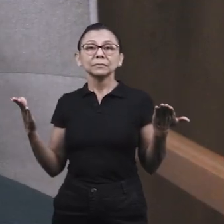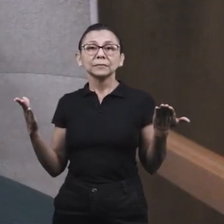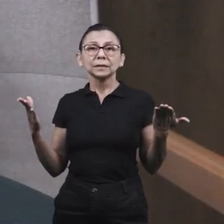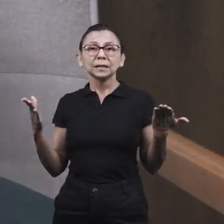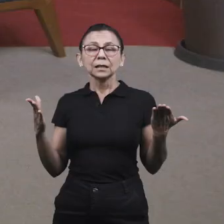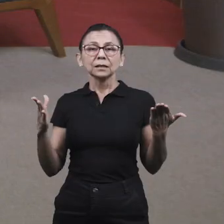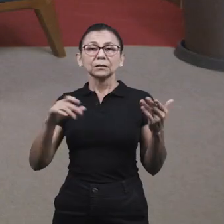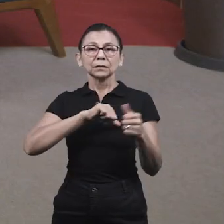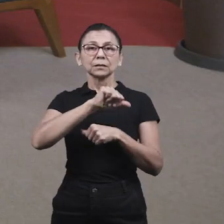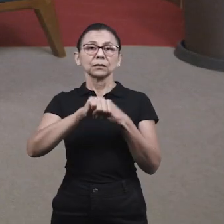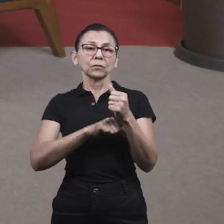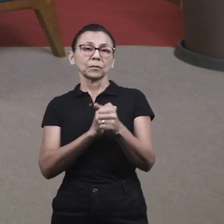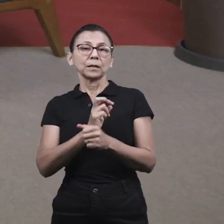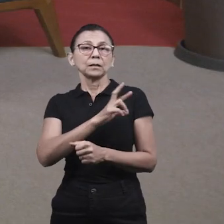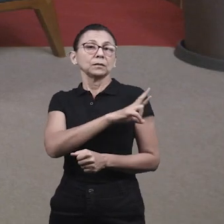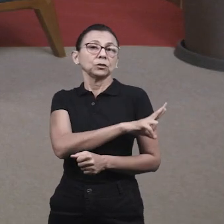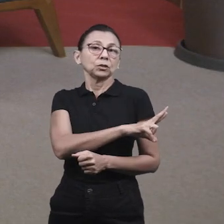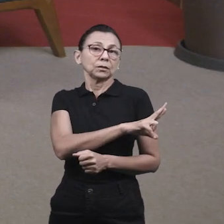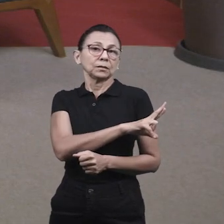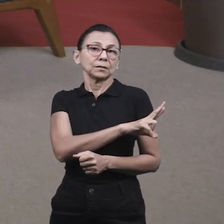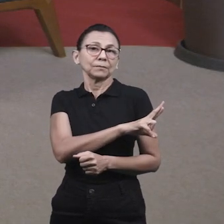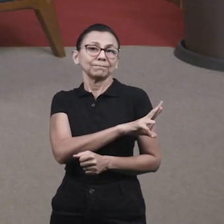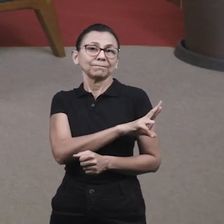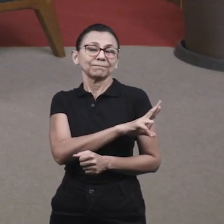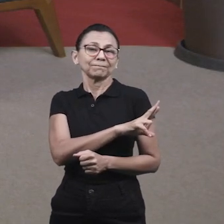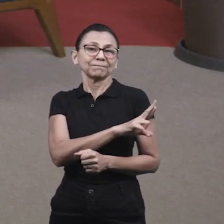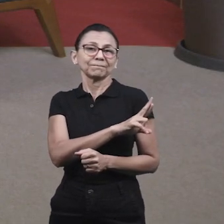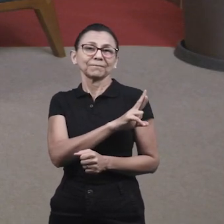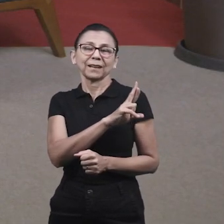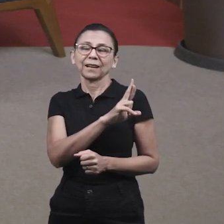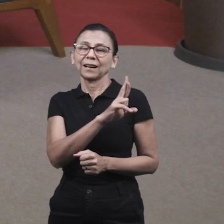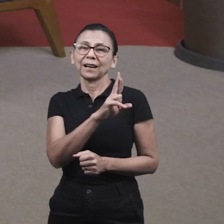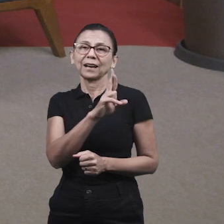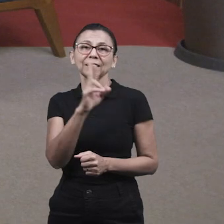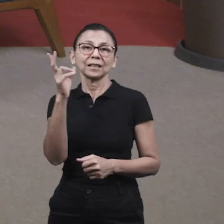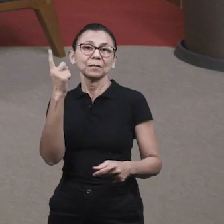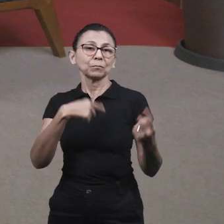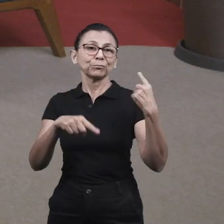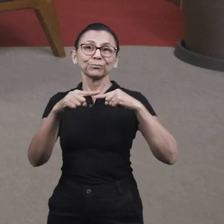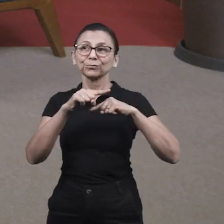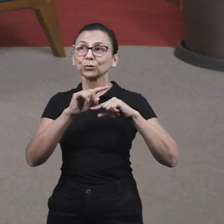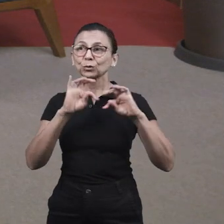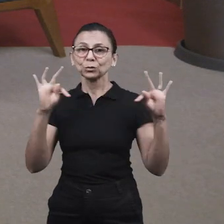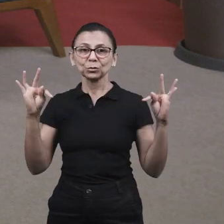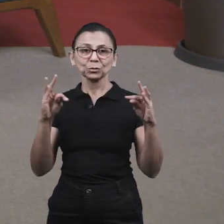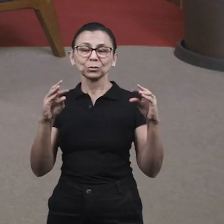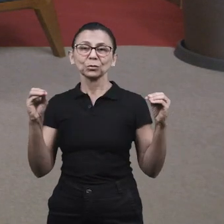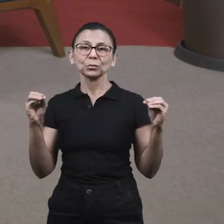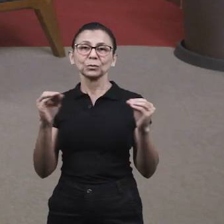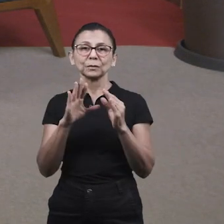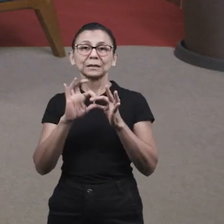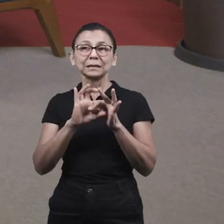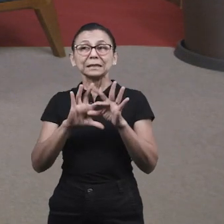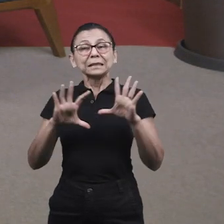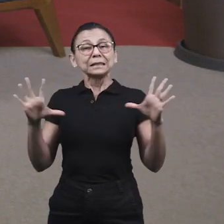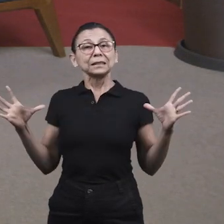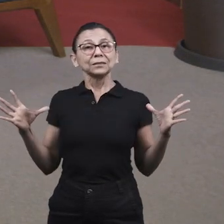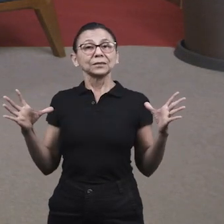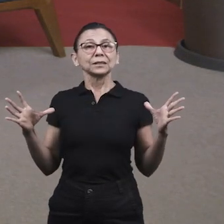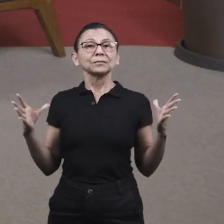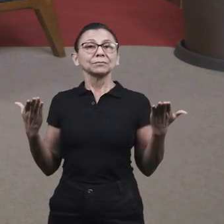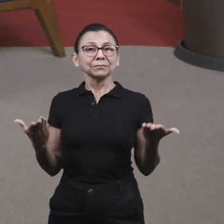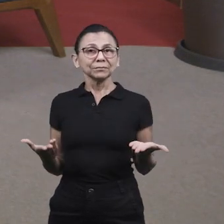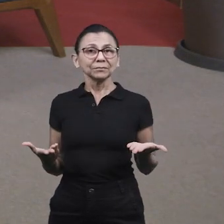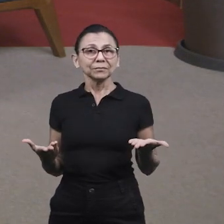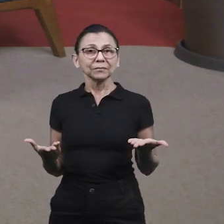dit, l'accès à la Bible. Et ce qui est sorti de cette forme religieuse a été une expérience personnelle que l'homme maintenant il